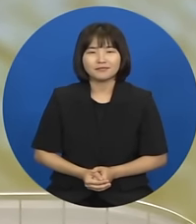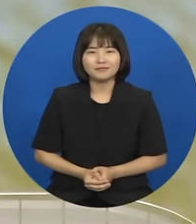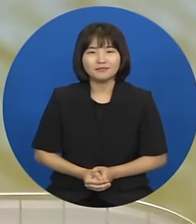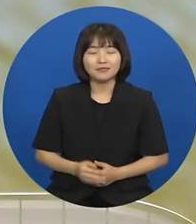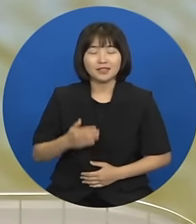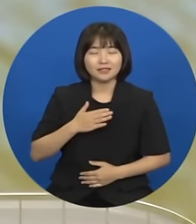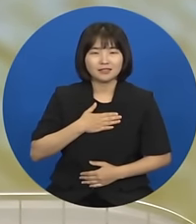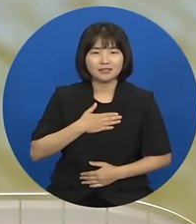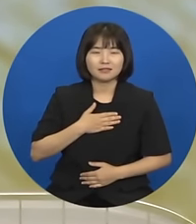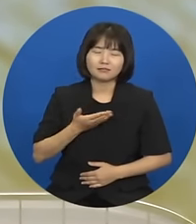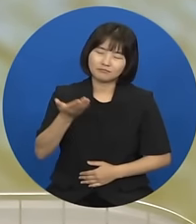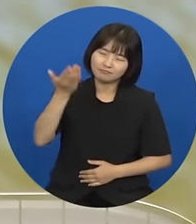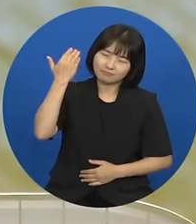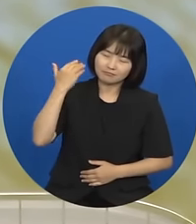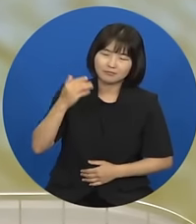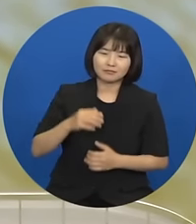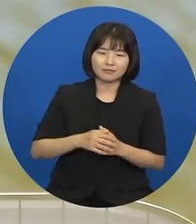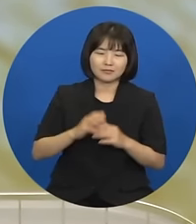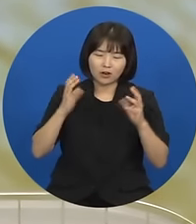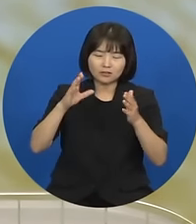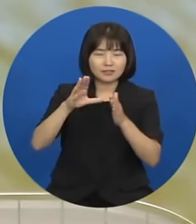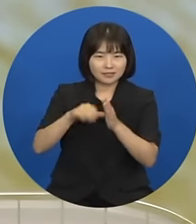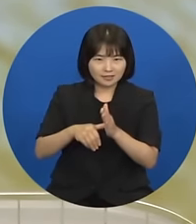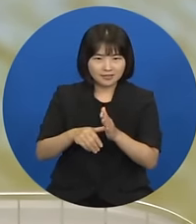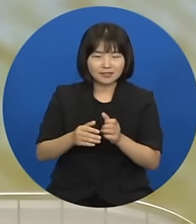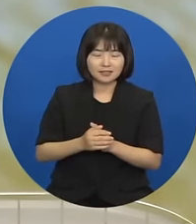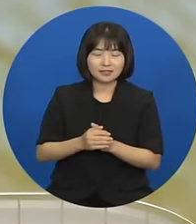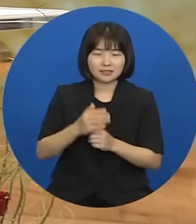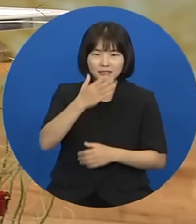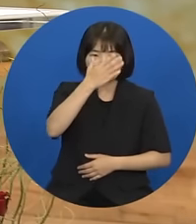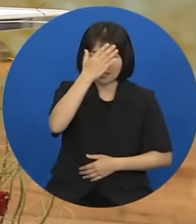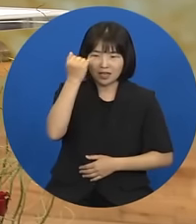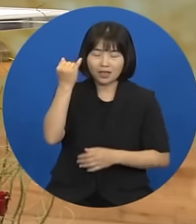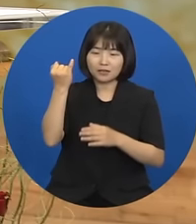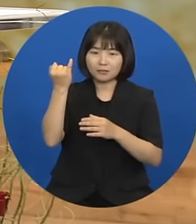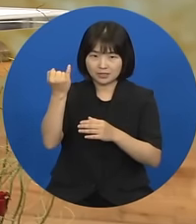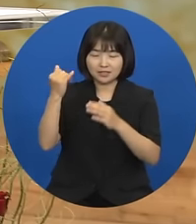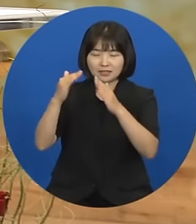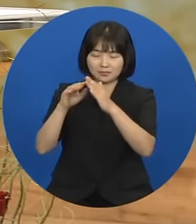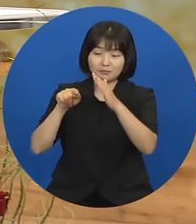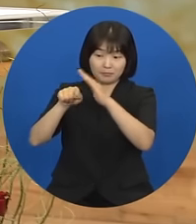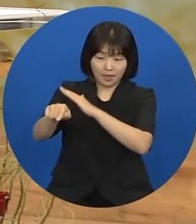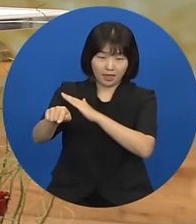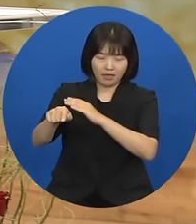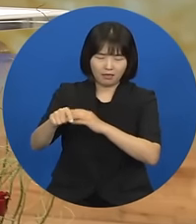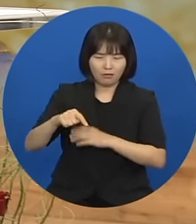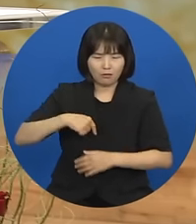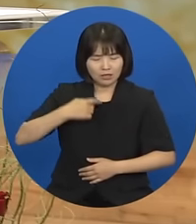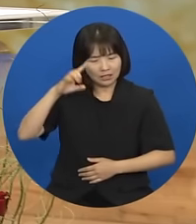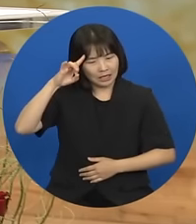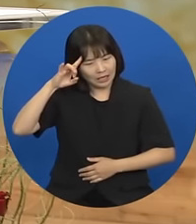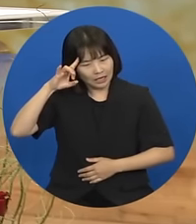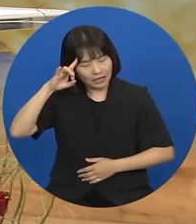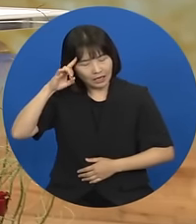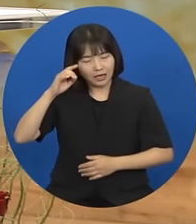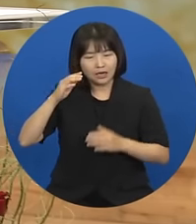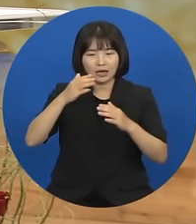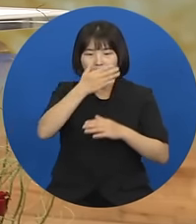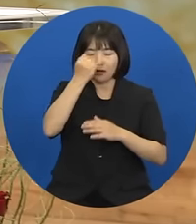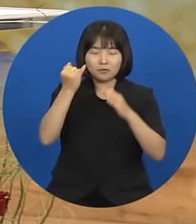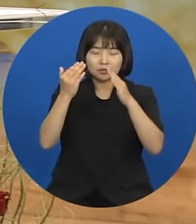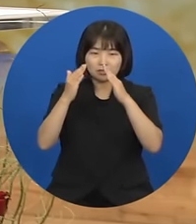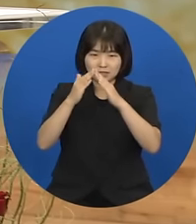한 번은 할머니 댁에 어린 시절 혼자 간 적이 있습니다. 혼자 너무 심심해서 할머니 집 뒤로